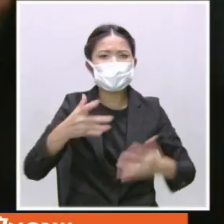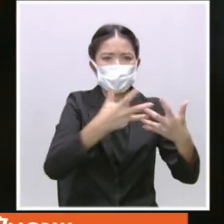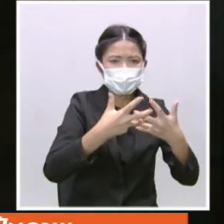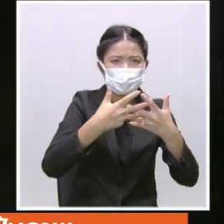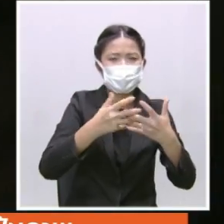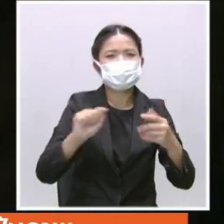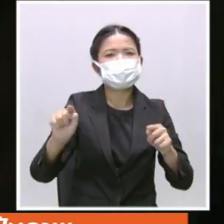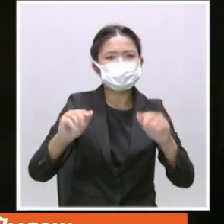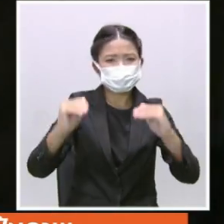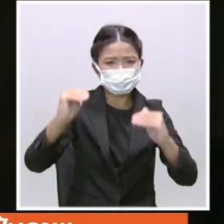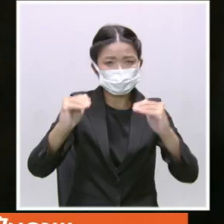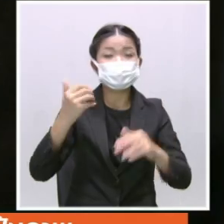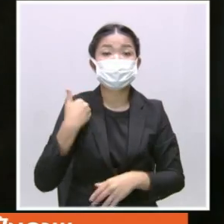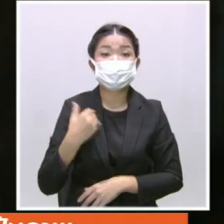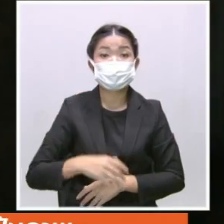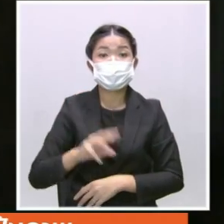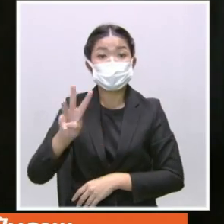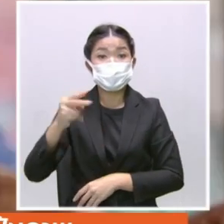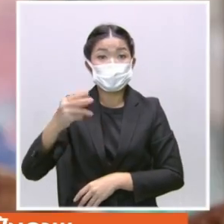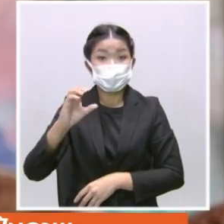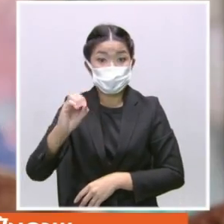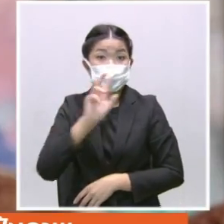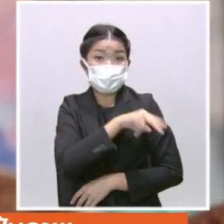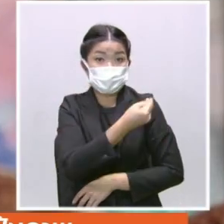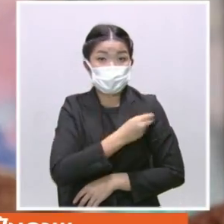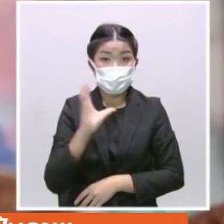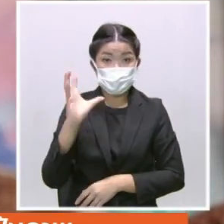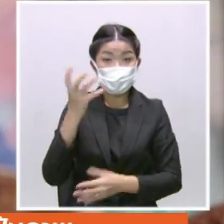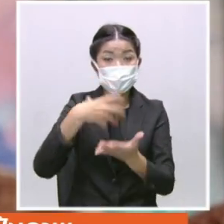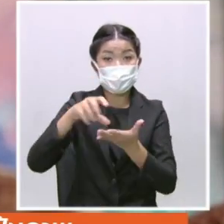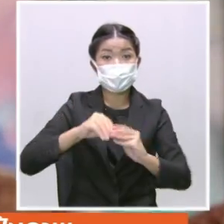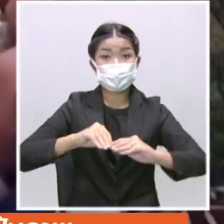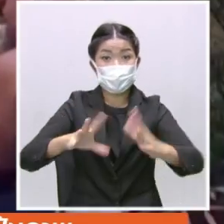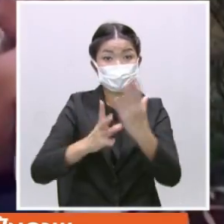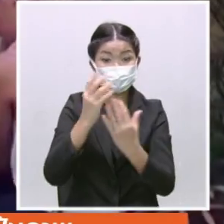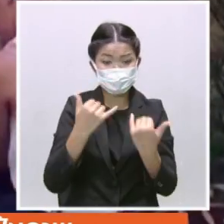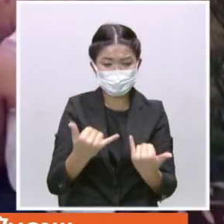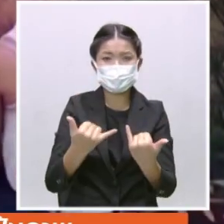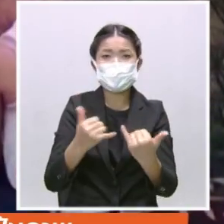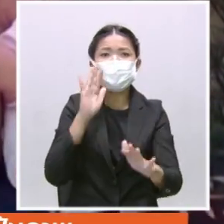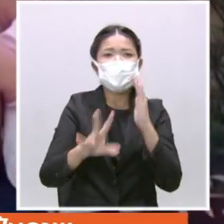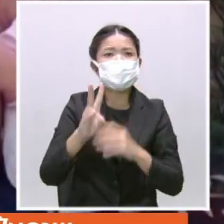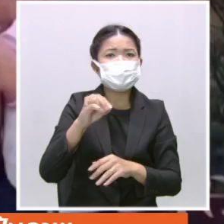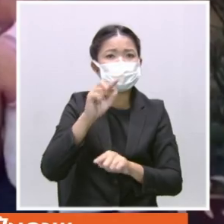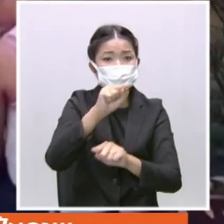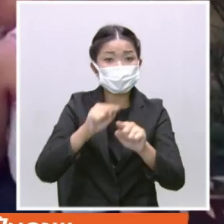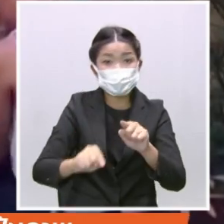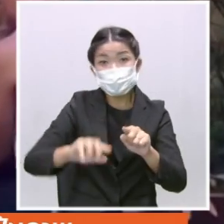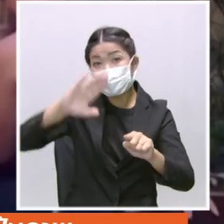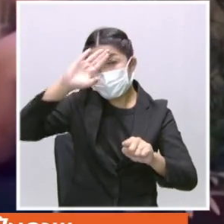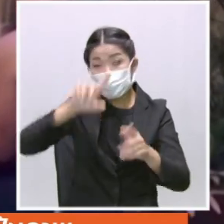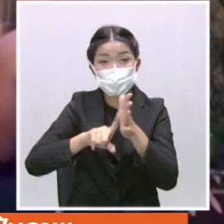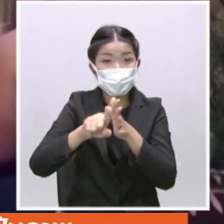ค่ะ ข้อมูลจากองค์การอนามัยโลกหรือ WHO ล่าสุดในสัปดาห์นี้นะคะระบุว่าร้อยละ70ของผู้ติด